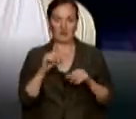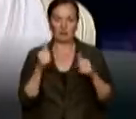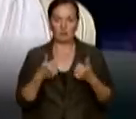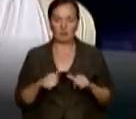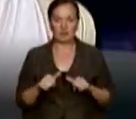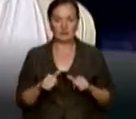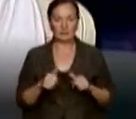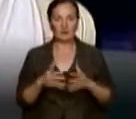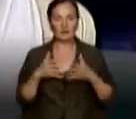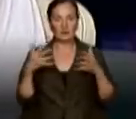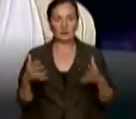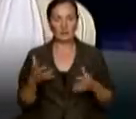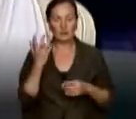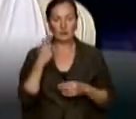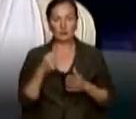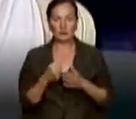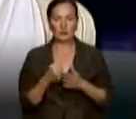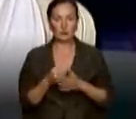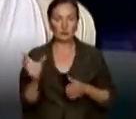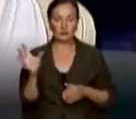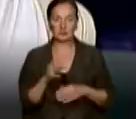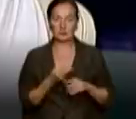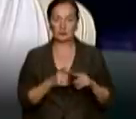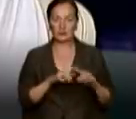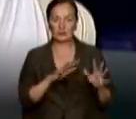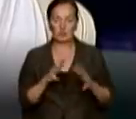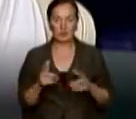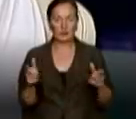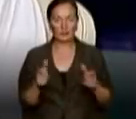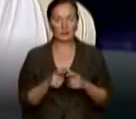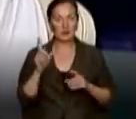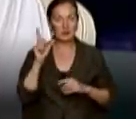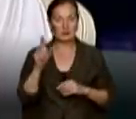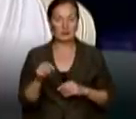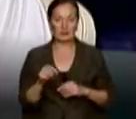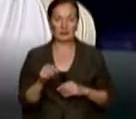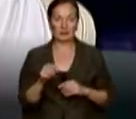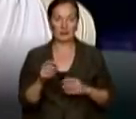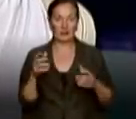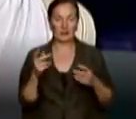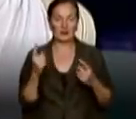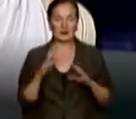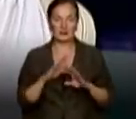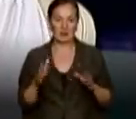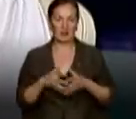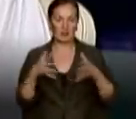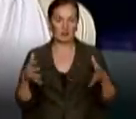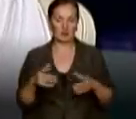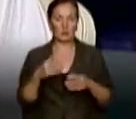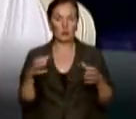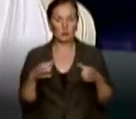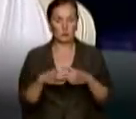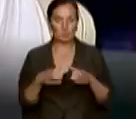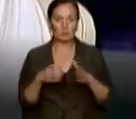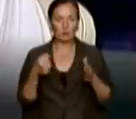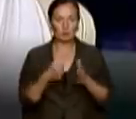коли ми раніше до всіх оцих подій, до карантинів, якщо їхали, то їхали невеликими групами, це до 20 чоловік. Тому що, знову ж